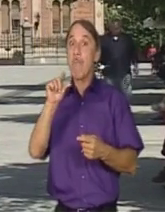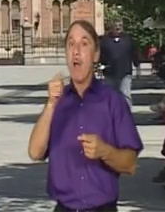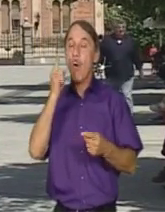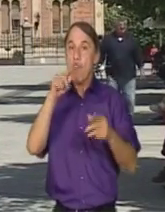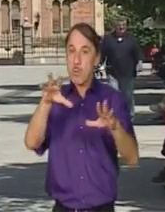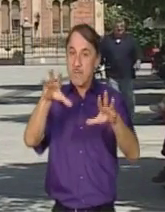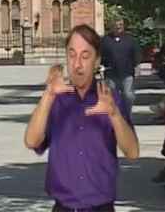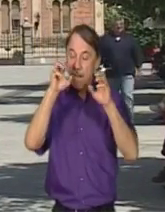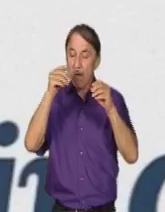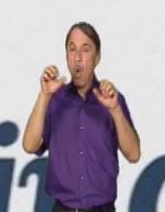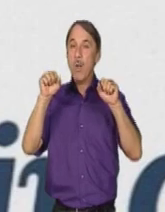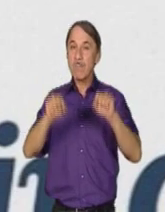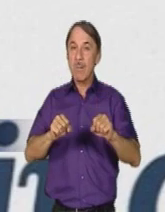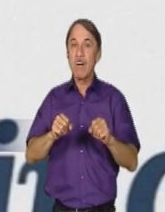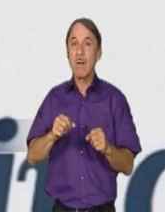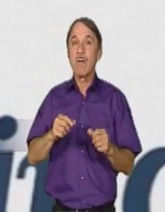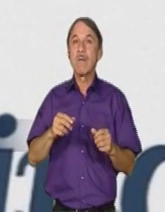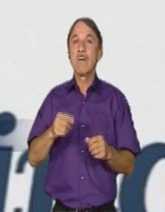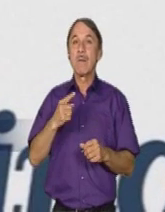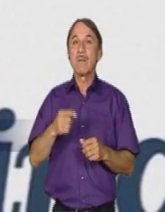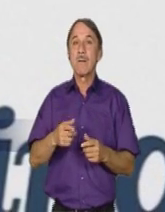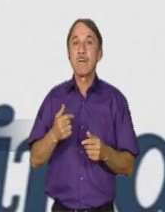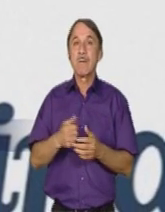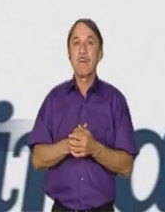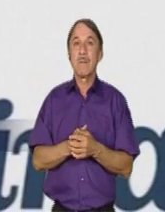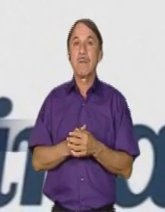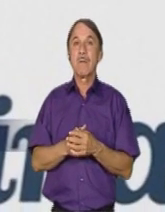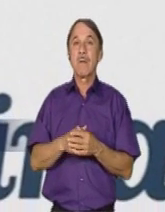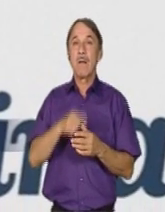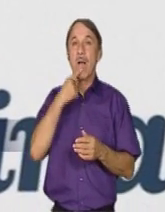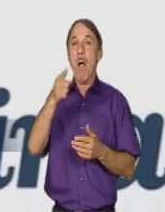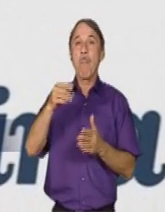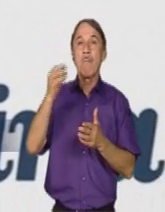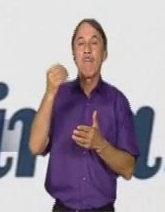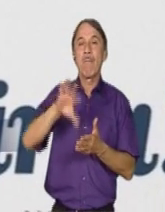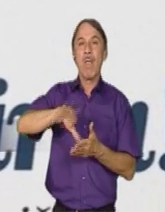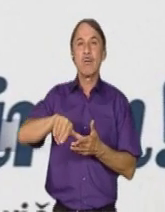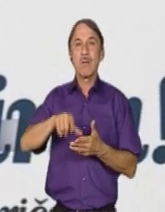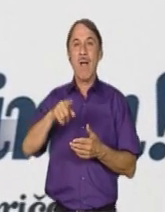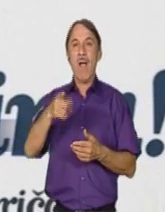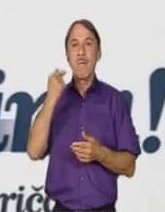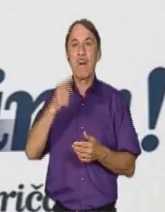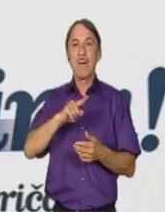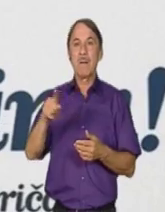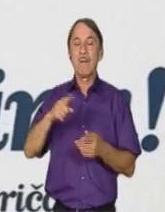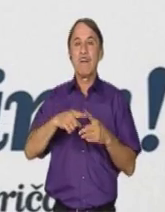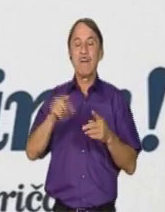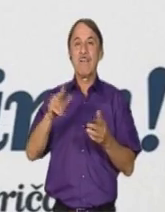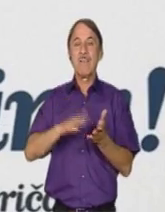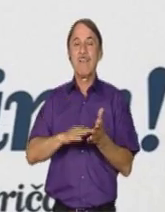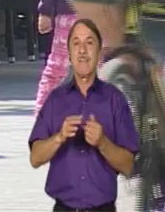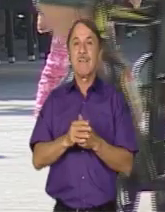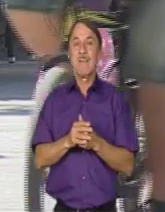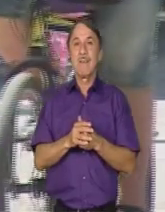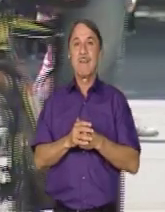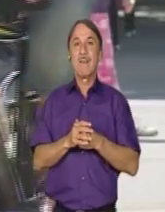kakvu polemiku u javnosti. Pljačka i materina je jedinstvena knjiga priča ovog satiričara u kojoj je svaka rečenica